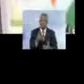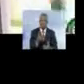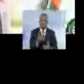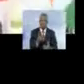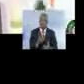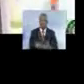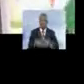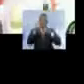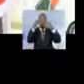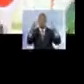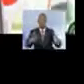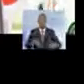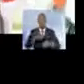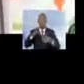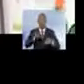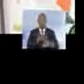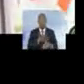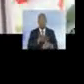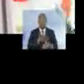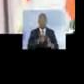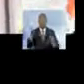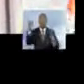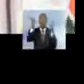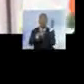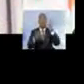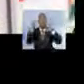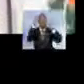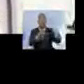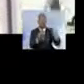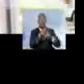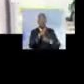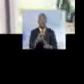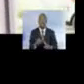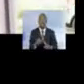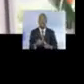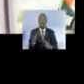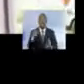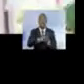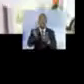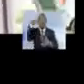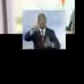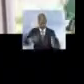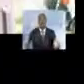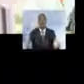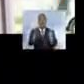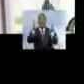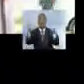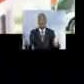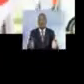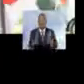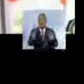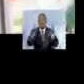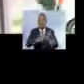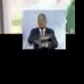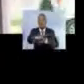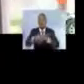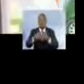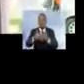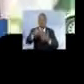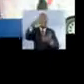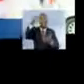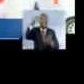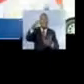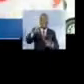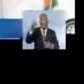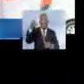à travailler avec tous les partenaires au développement pour mobiliser les ressources nécessaires